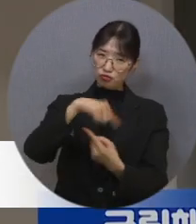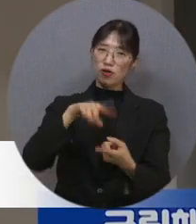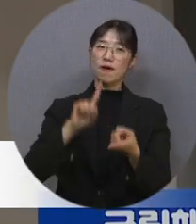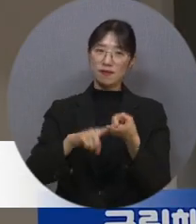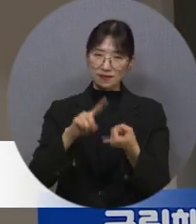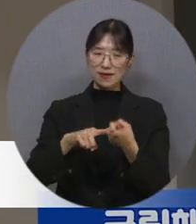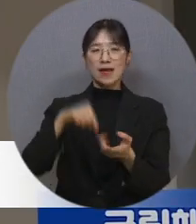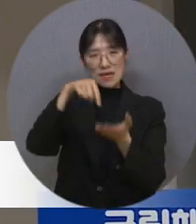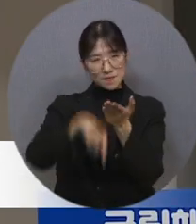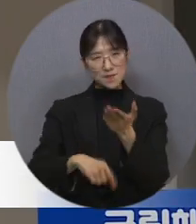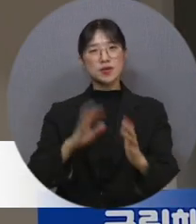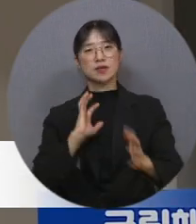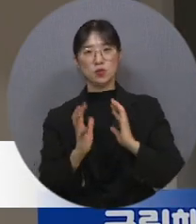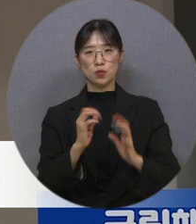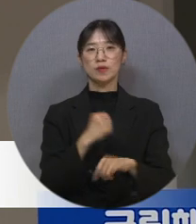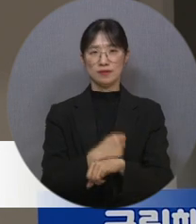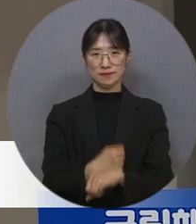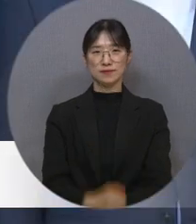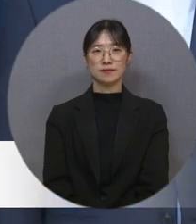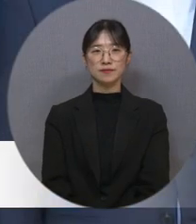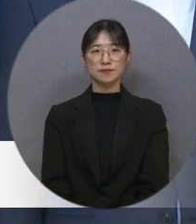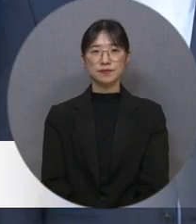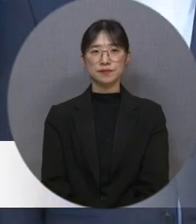대한 깊이 있는 논의가 이어졌습니다.